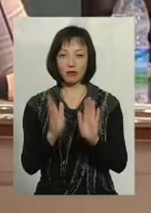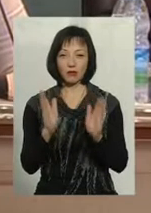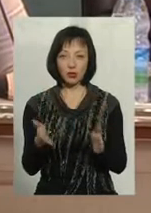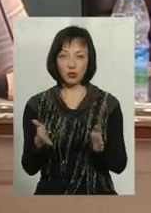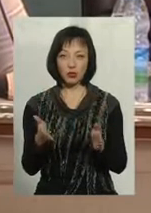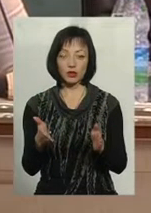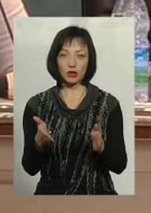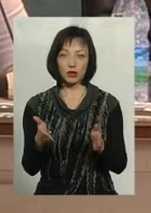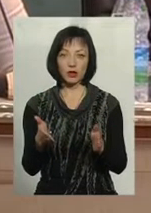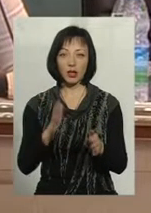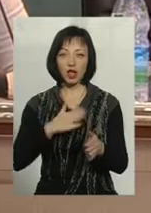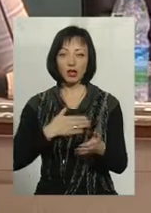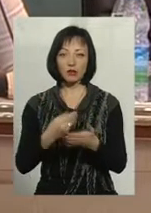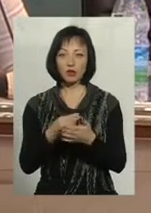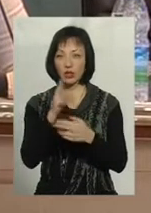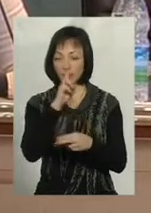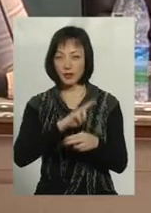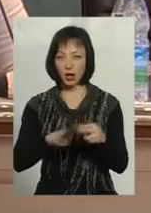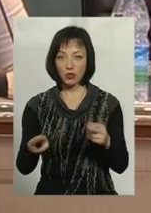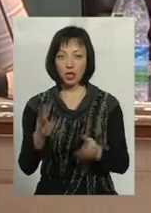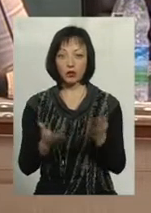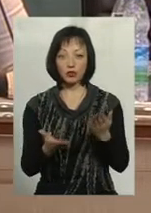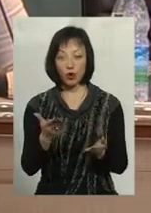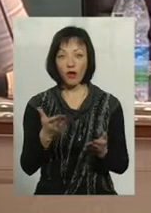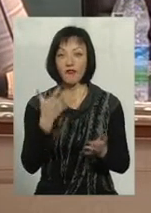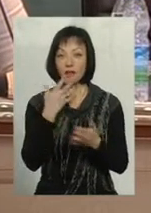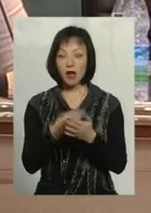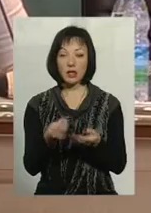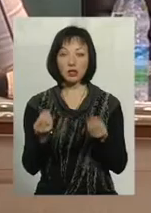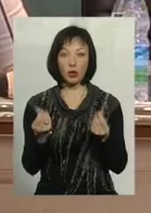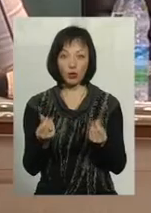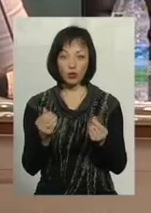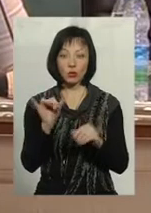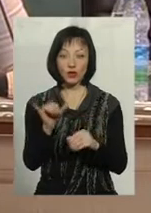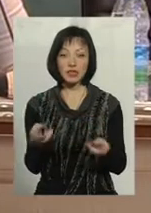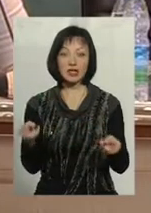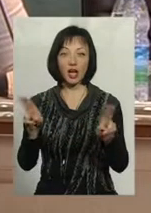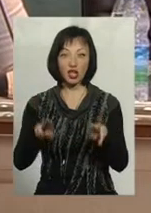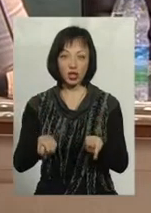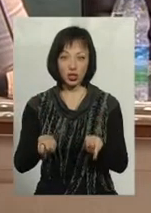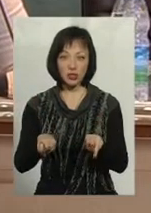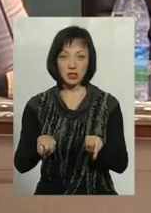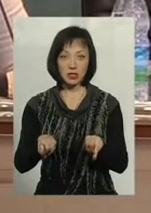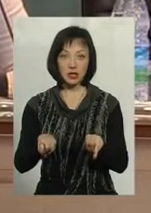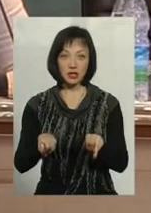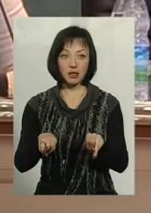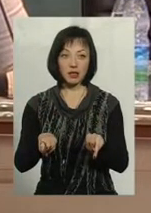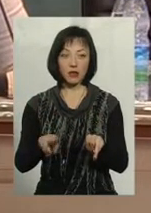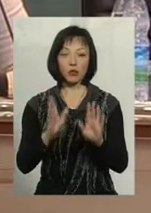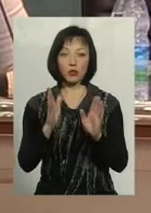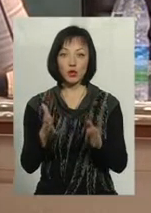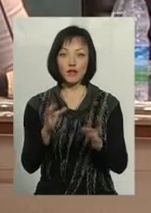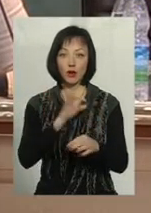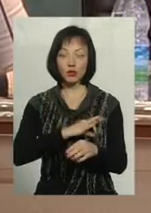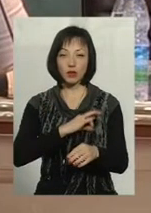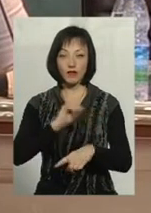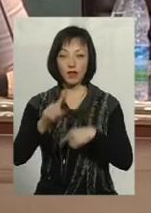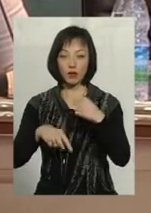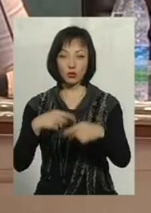проблемні питання, які є в кожній території. Ви розумієте, що швея, повар в